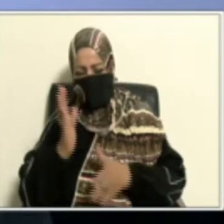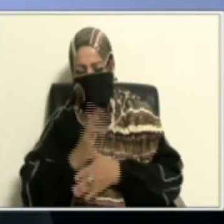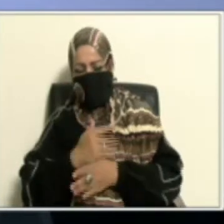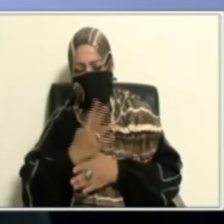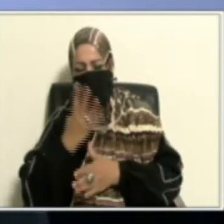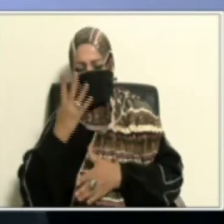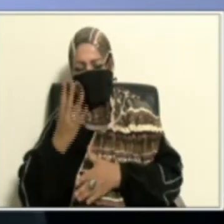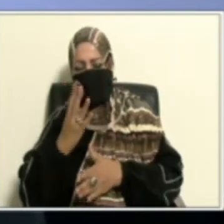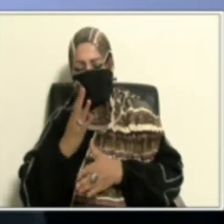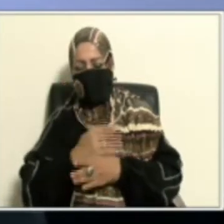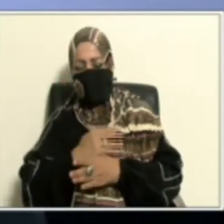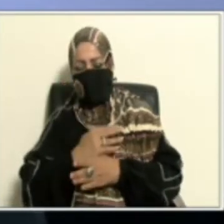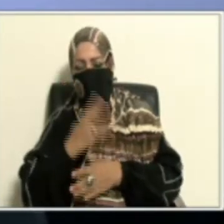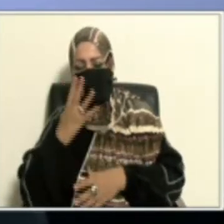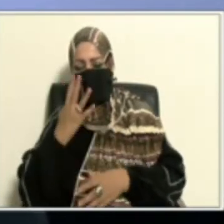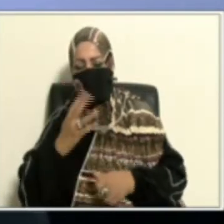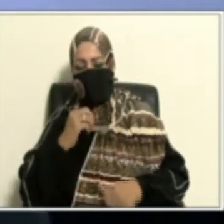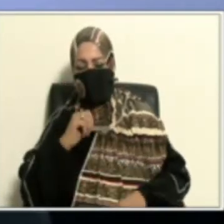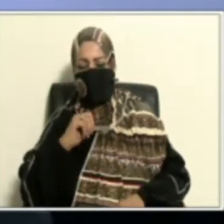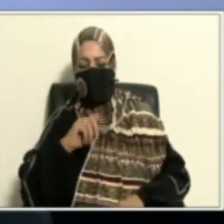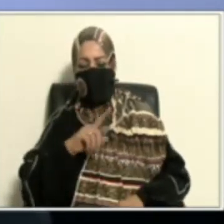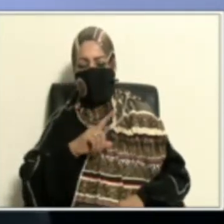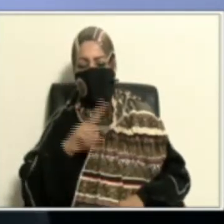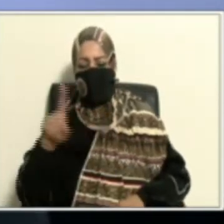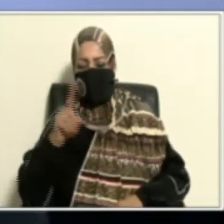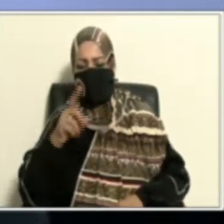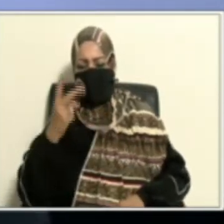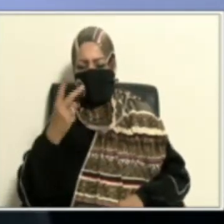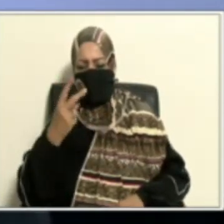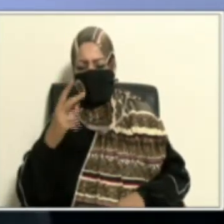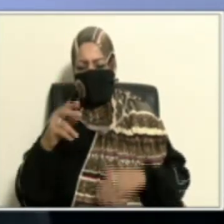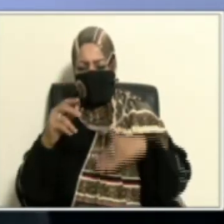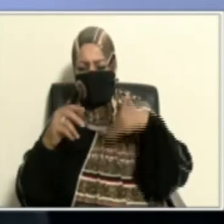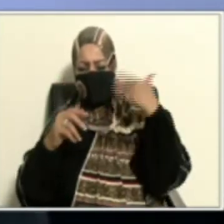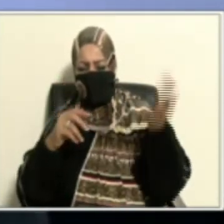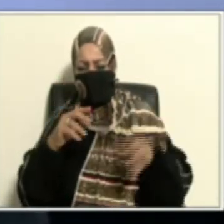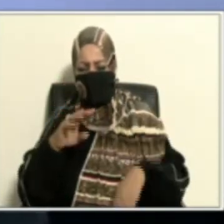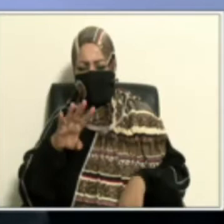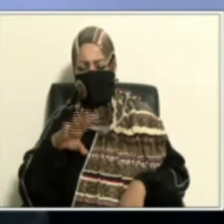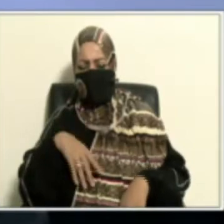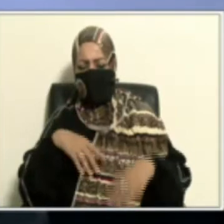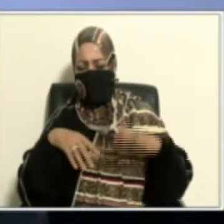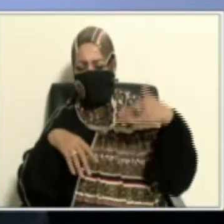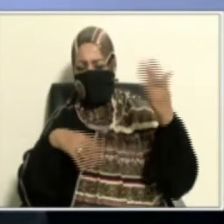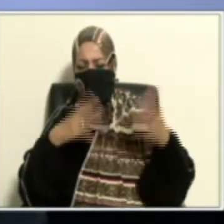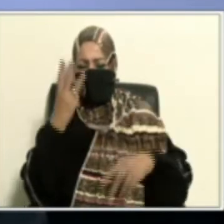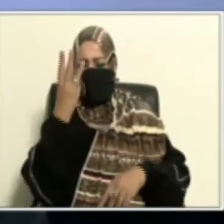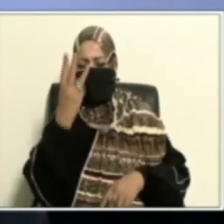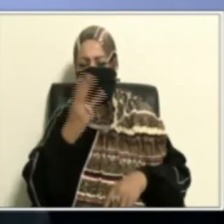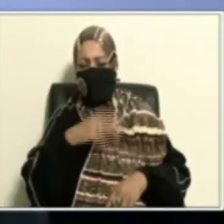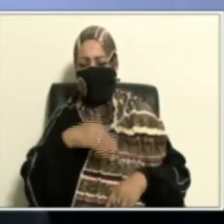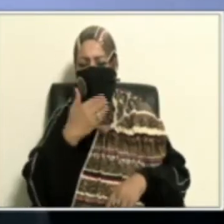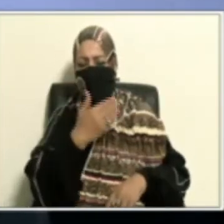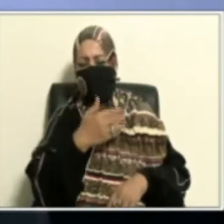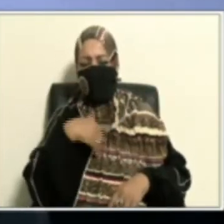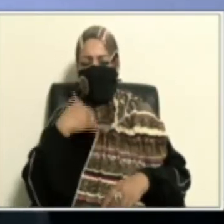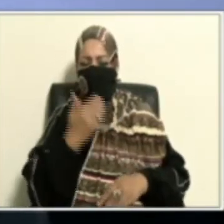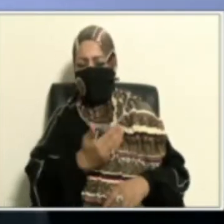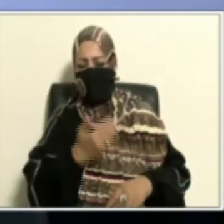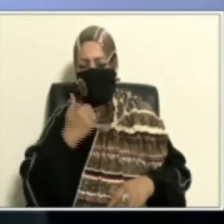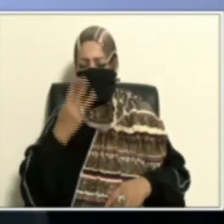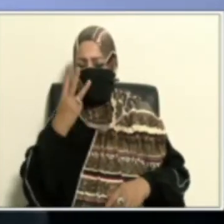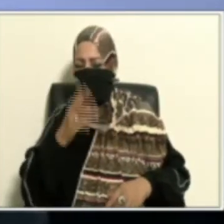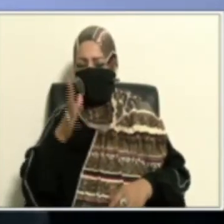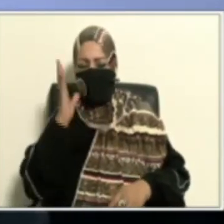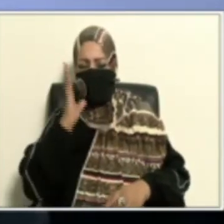وقبل صلاة المغرب، وبالتالي الكراهة عندنا مستمرة، ومن دخل حتى وقت أذان المغرب